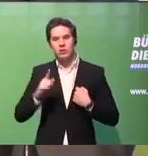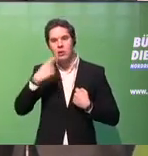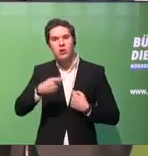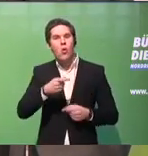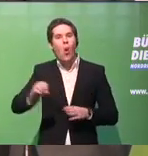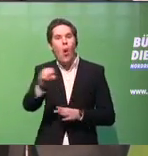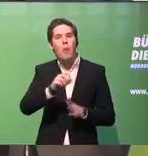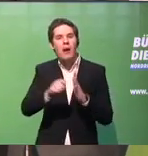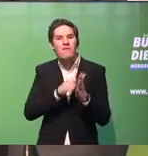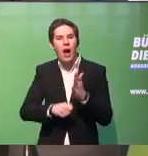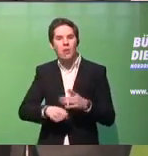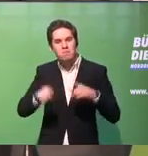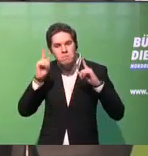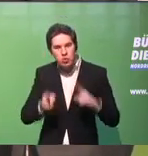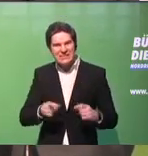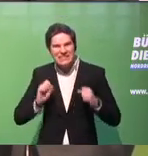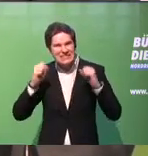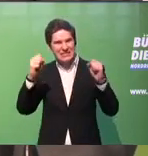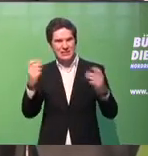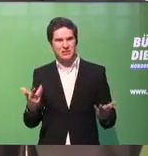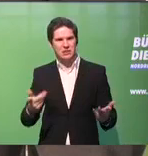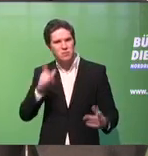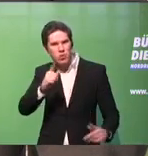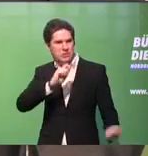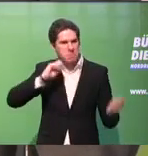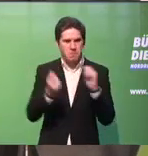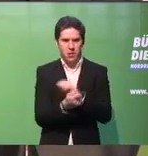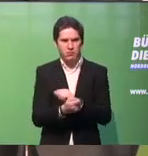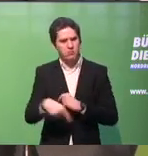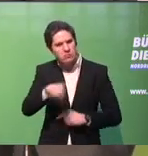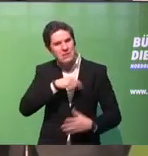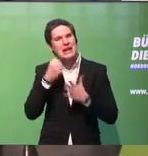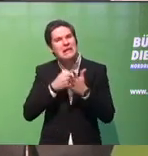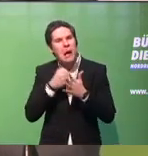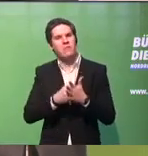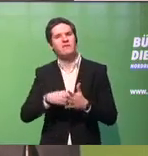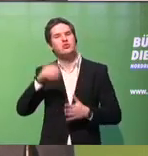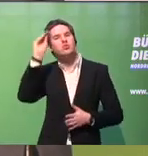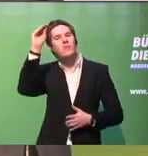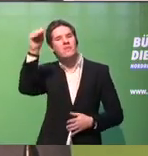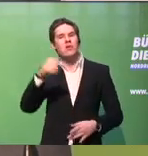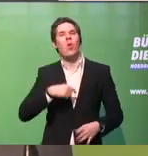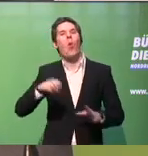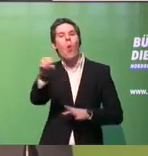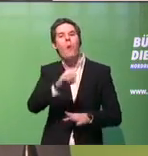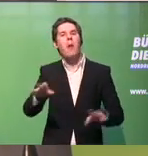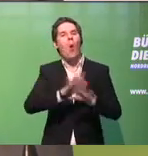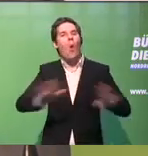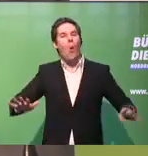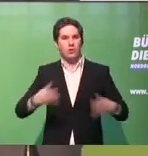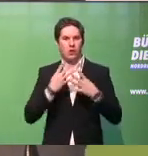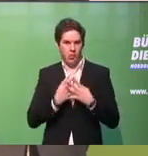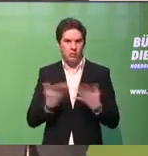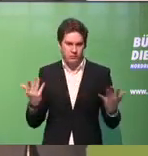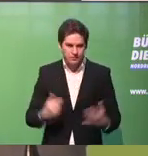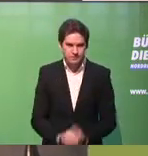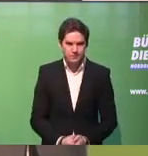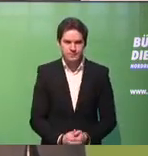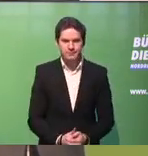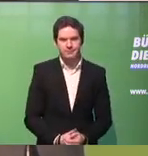im nächsten Jahr richtig reinhängen und richtig kämpfen für ein offenes Europa ohne Stacheldraht. Warum ist das